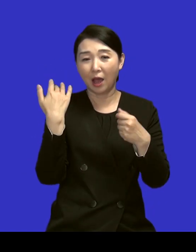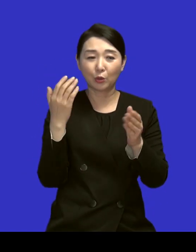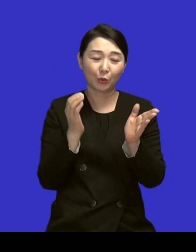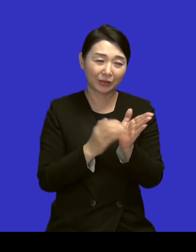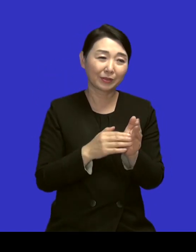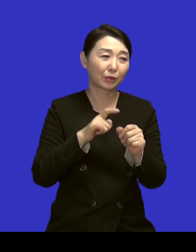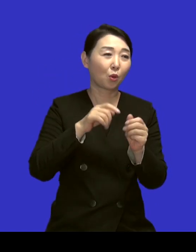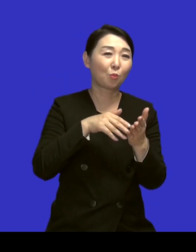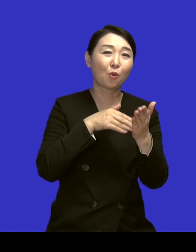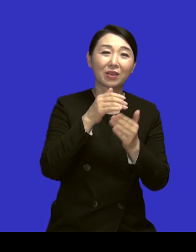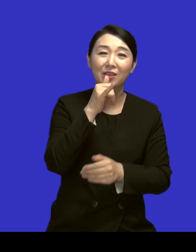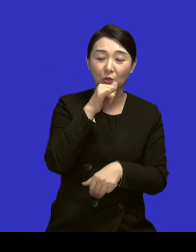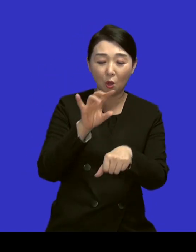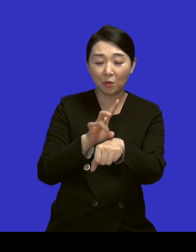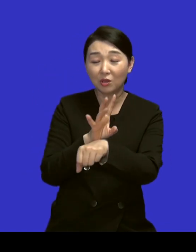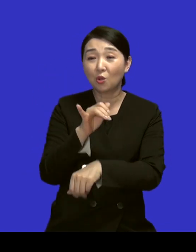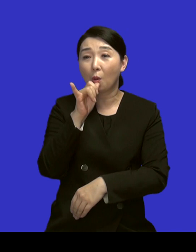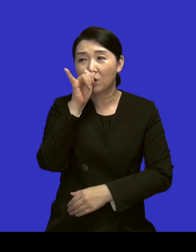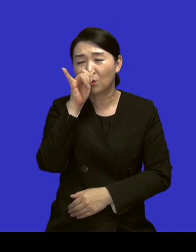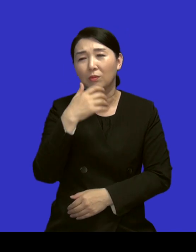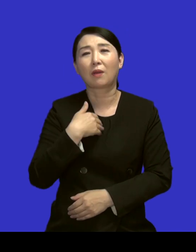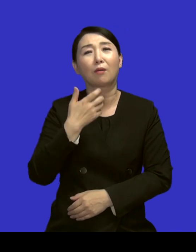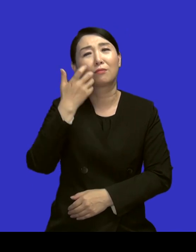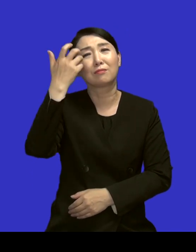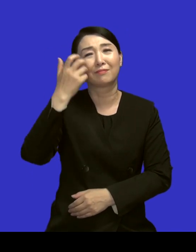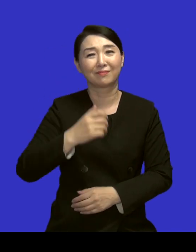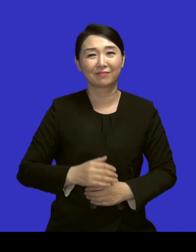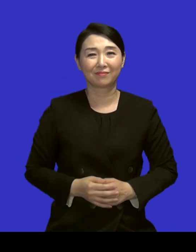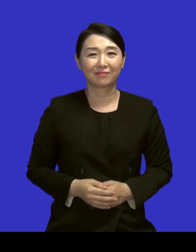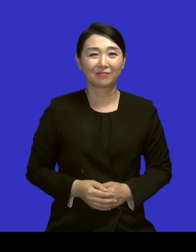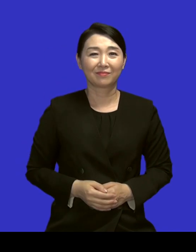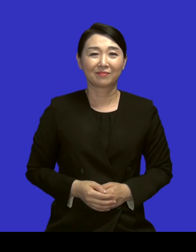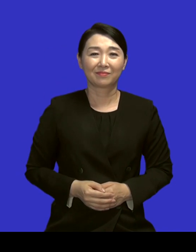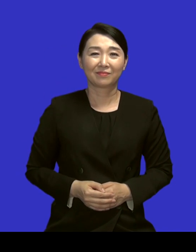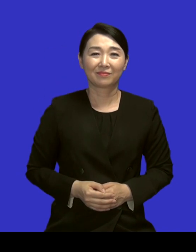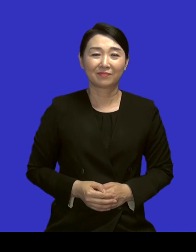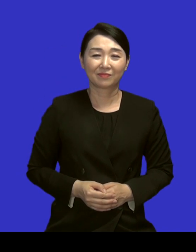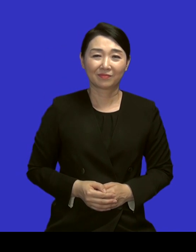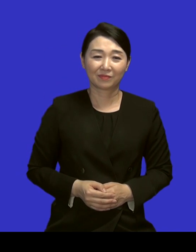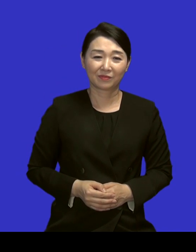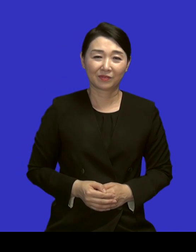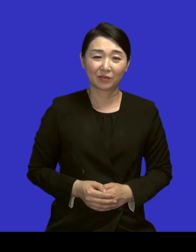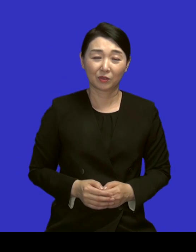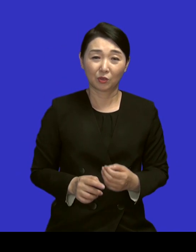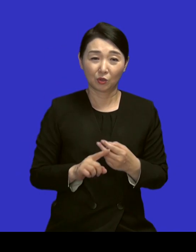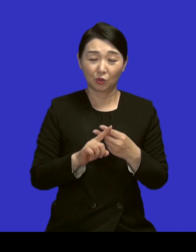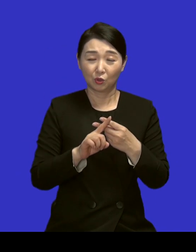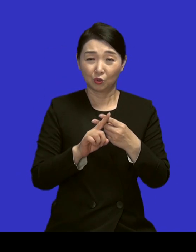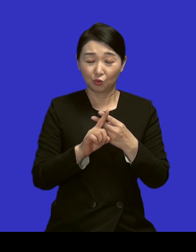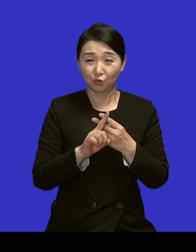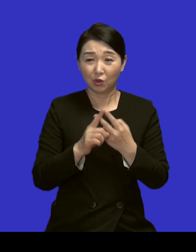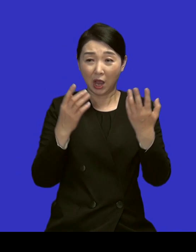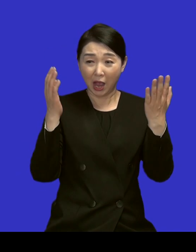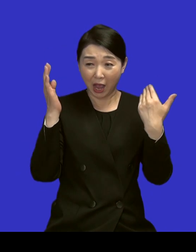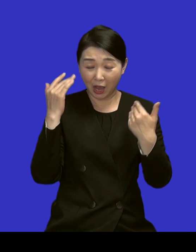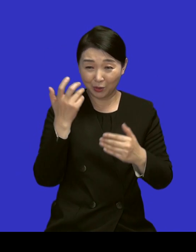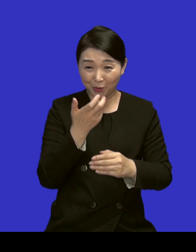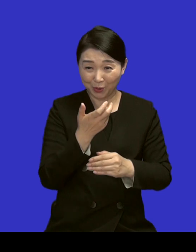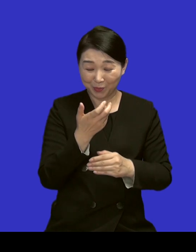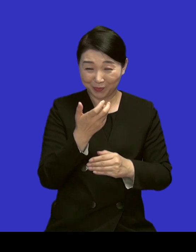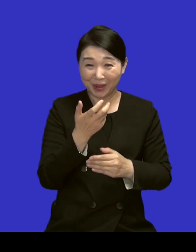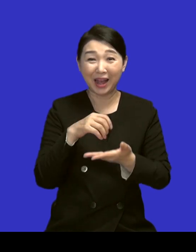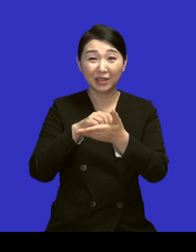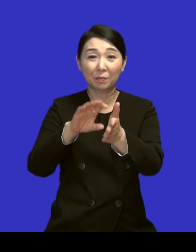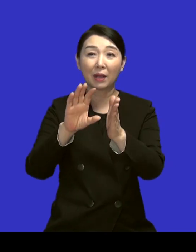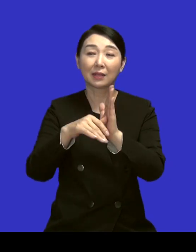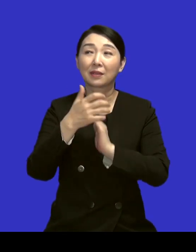있고 편의점도 있고 이게 로망이었어요. 그래서 중학교 올라갈 때 그 로망을 품고 제가 그때 딱